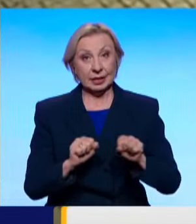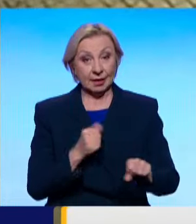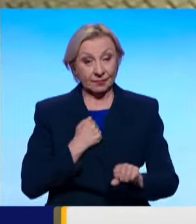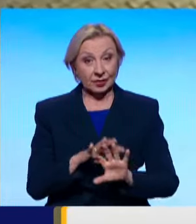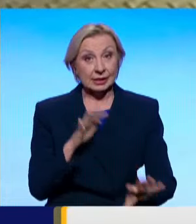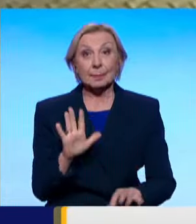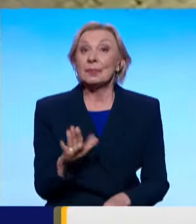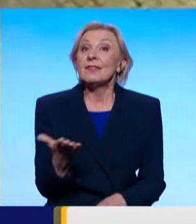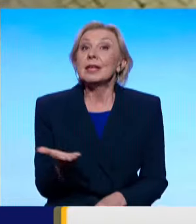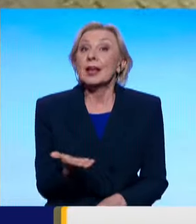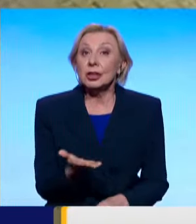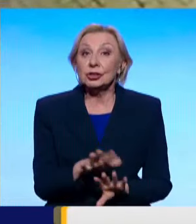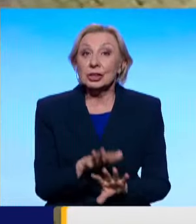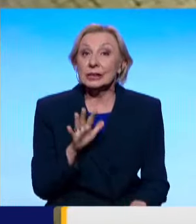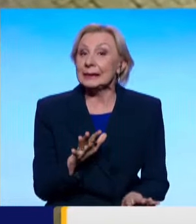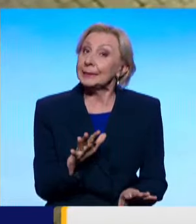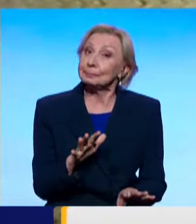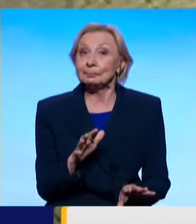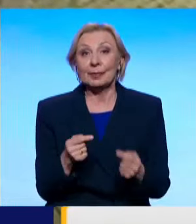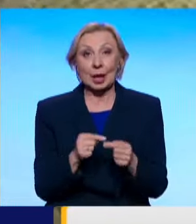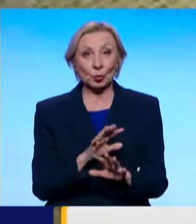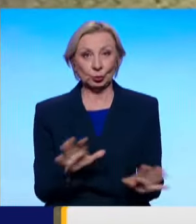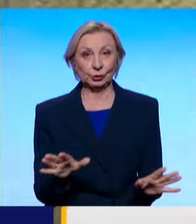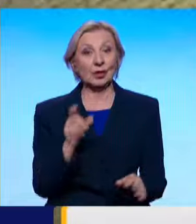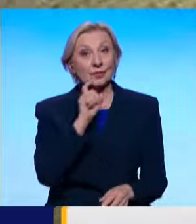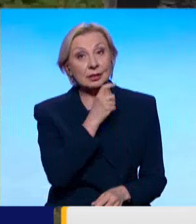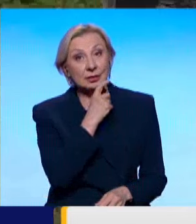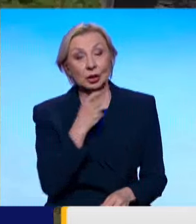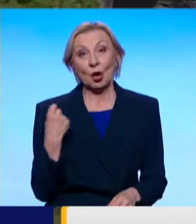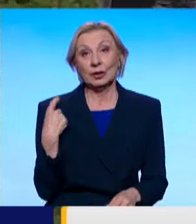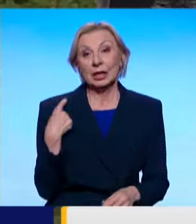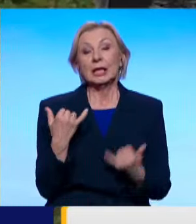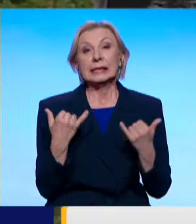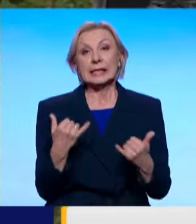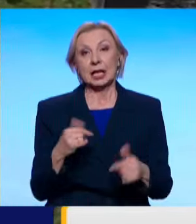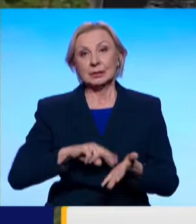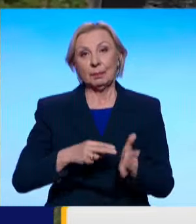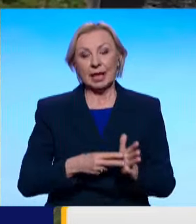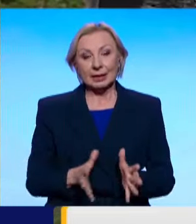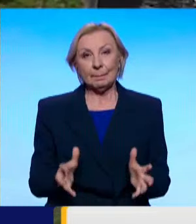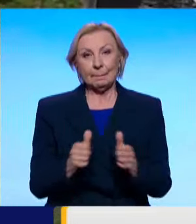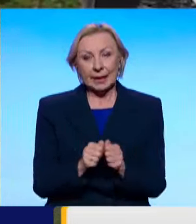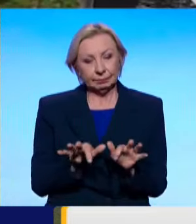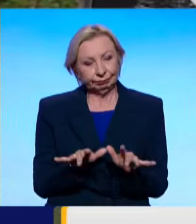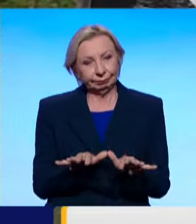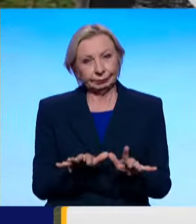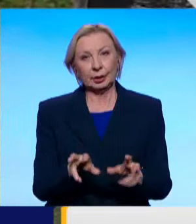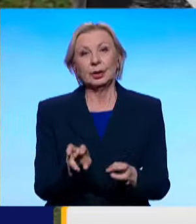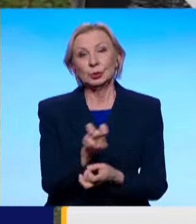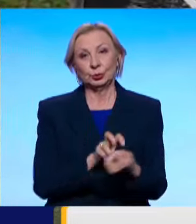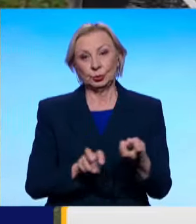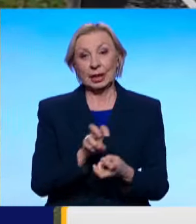Проте в якій саме частині служать – не уточнюють. На Вінниччині та Одещині введено план перехоплення. Триває пошук